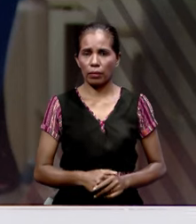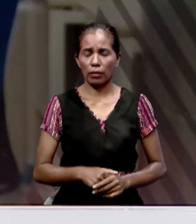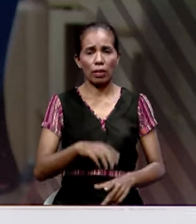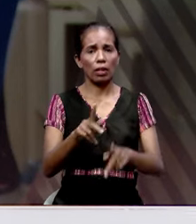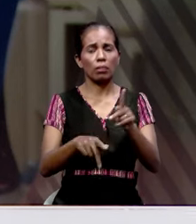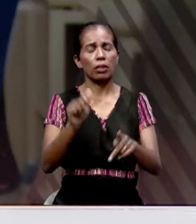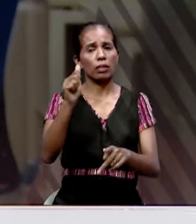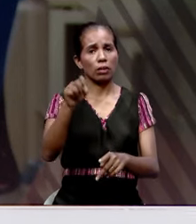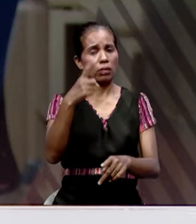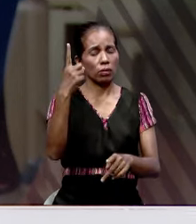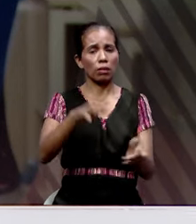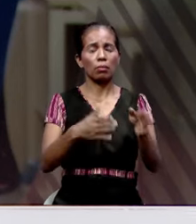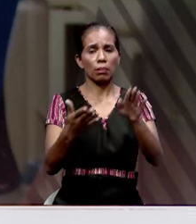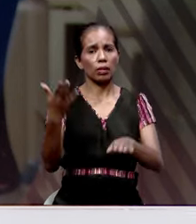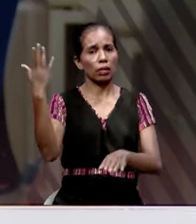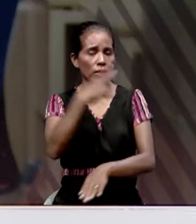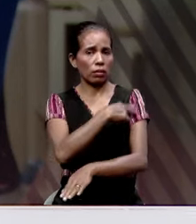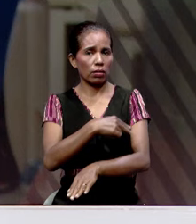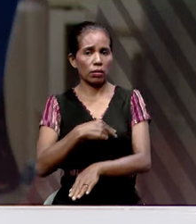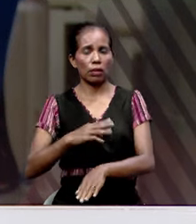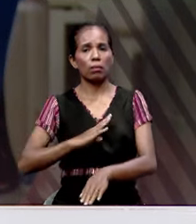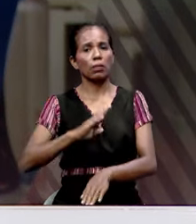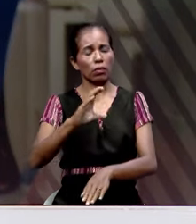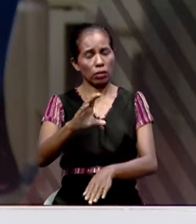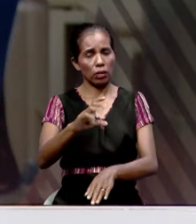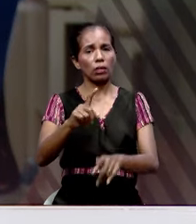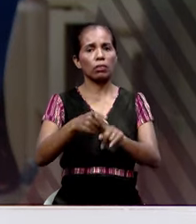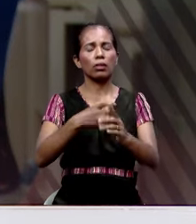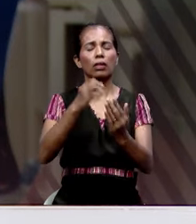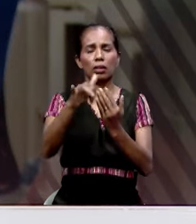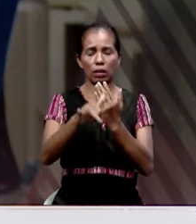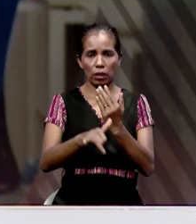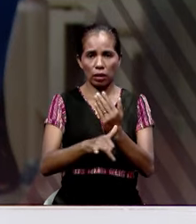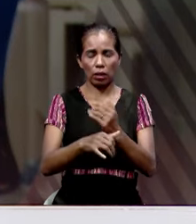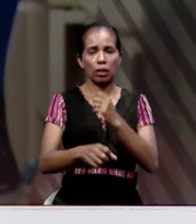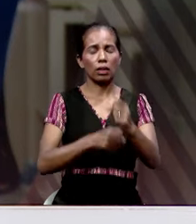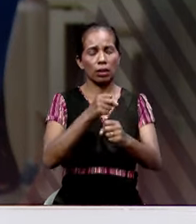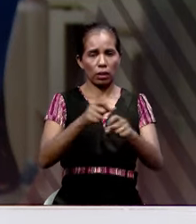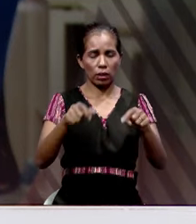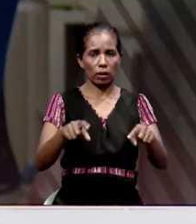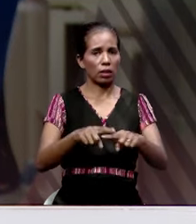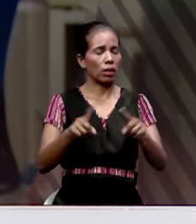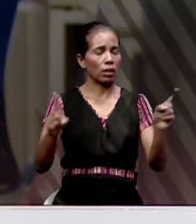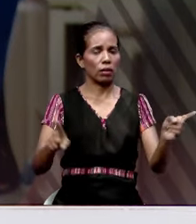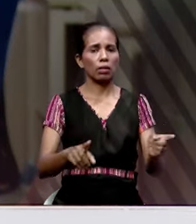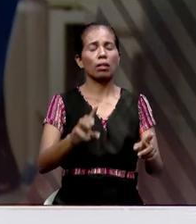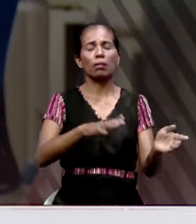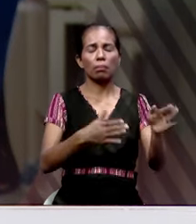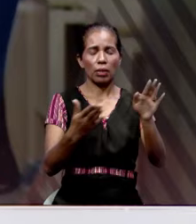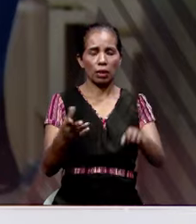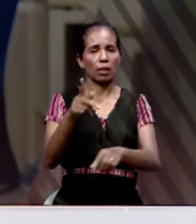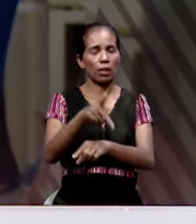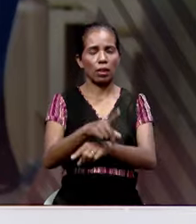Emanaisa nulu resinida mate ia Hospital Regional Baucau ia Fulan Zaneiro, tina indane mai be la os mate ia kala